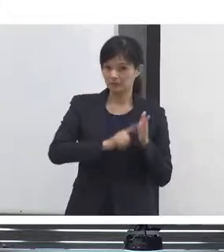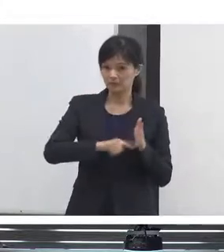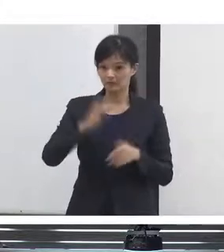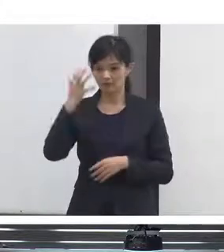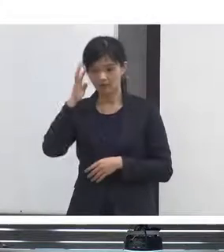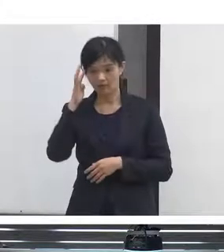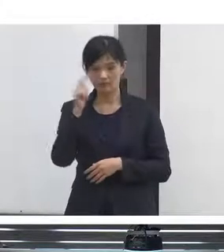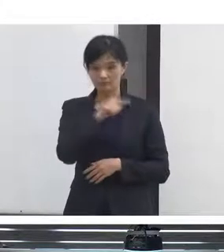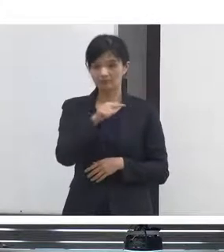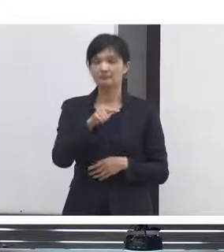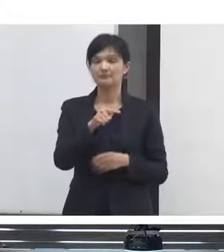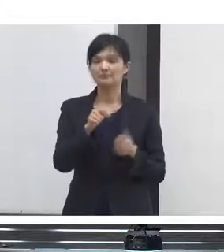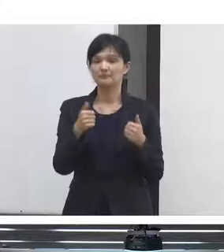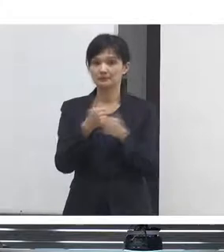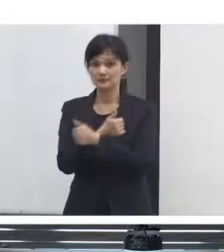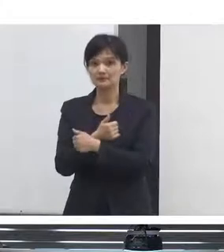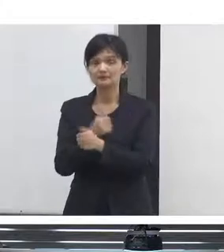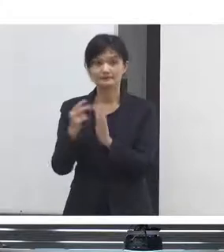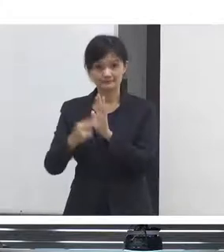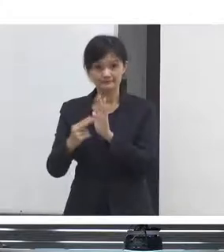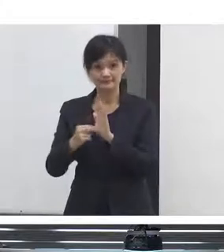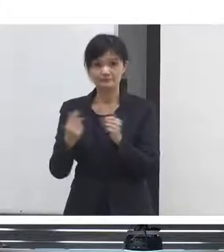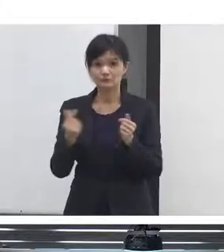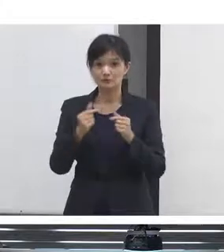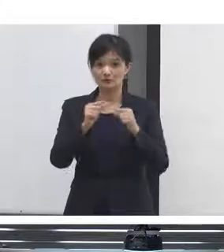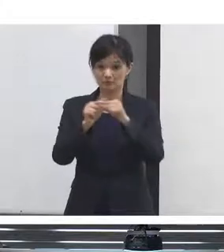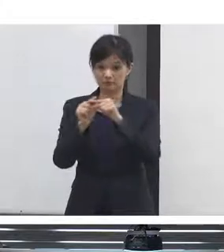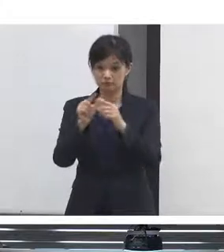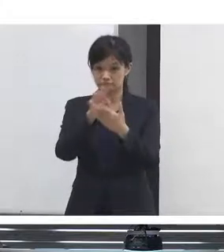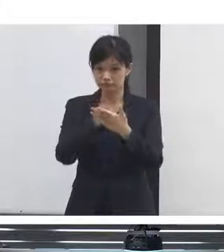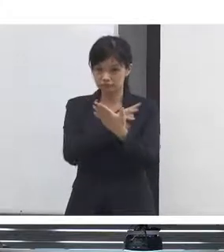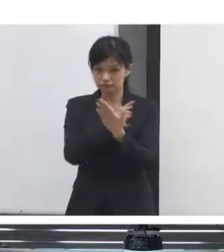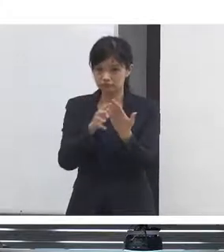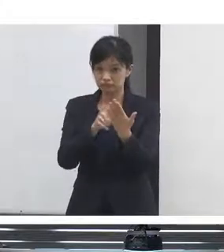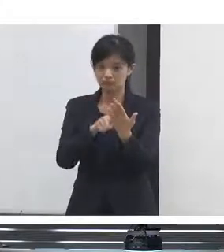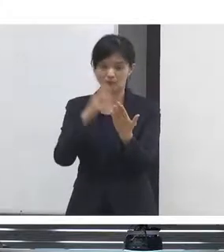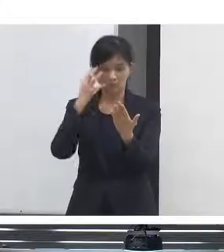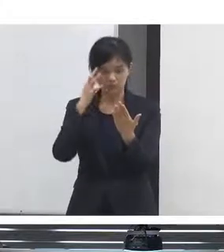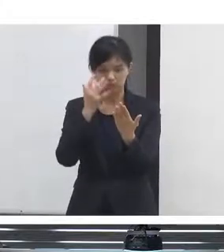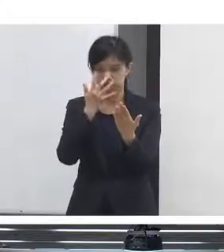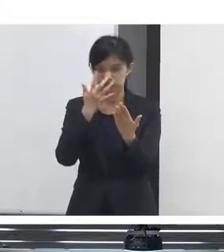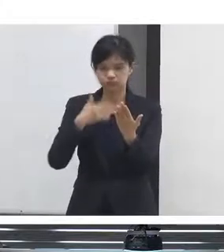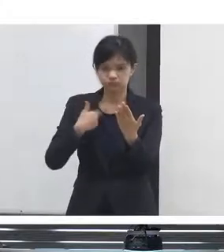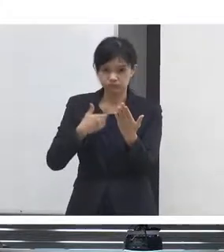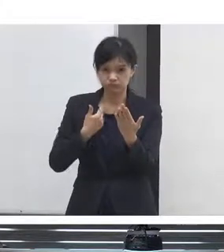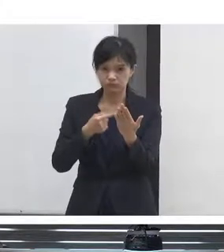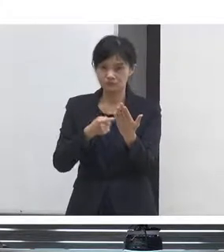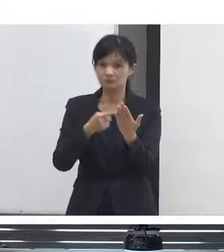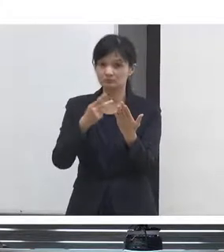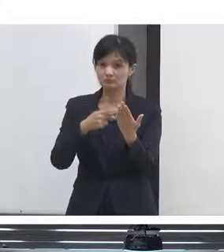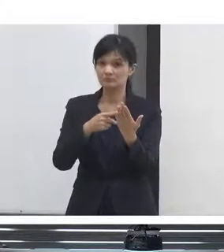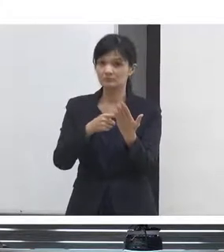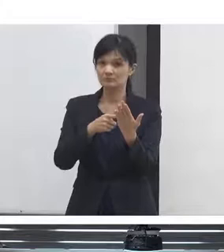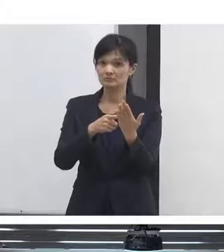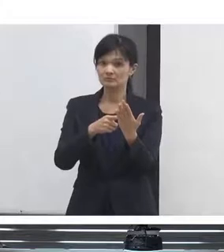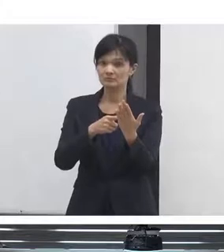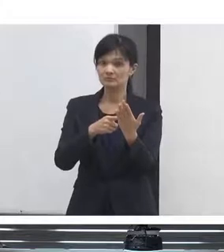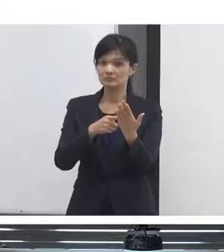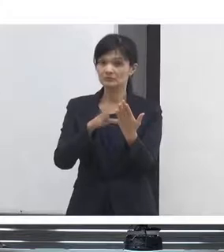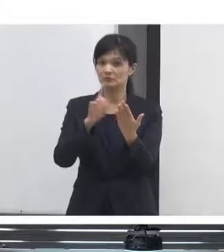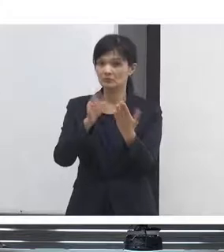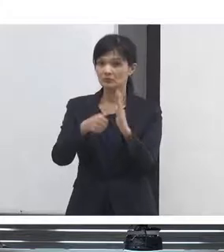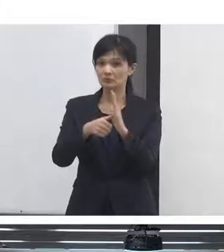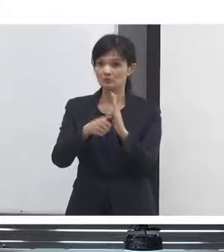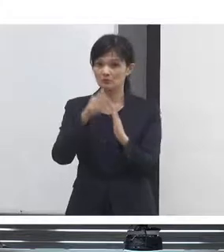讲的这个像 ontology 或是关键资料表里面很复杂一个 schema 的方式。然后呢，这个 schema 呢是一个 schema on read 而不是